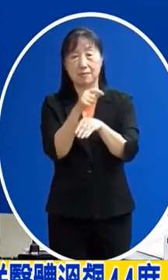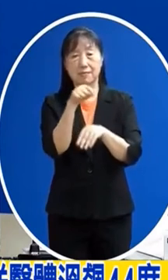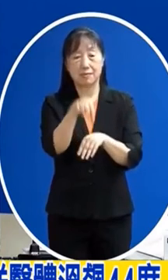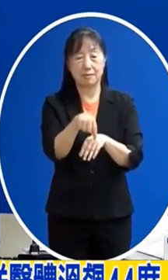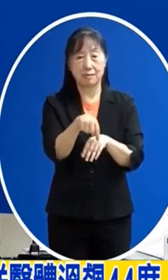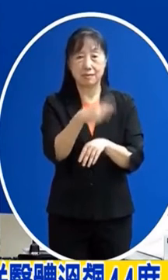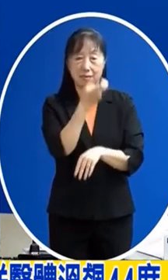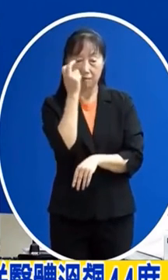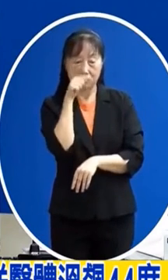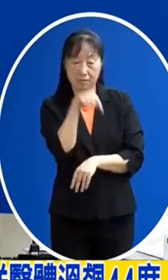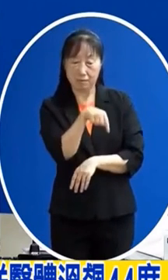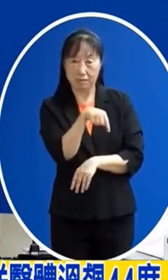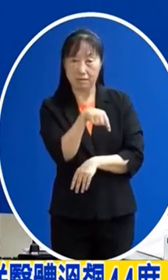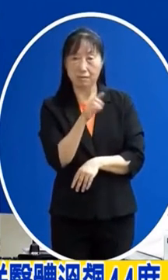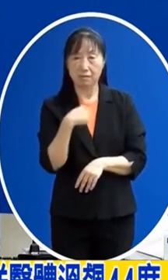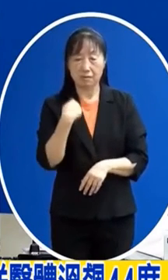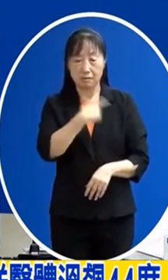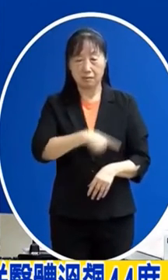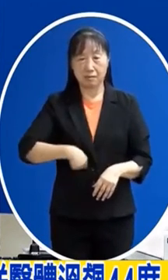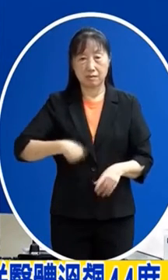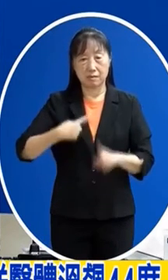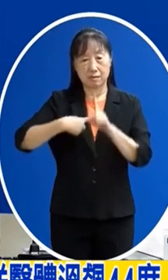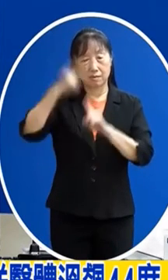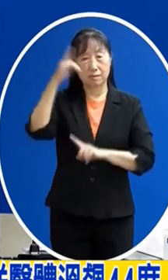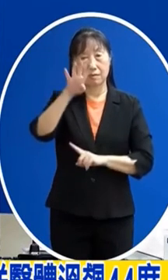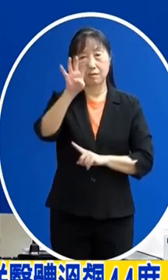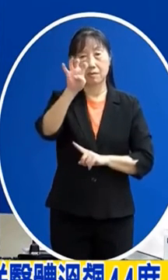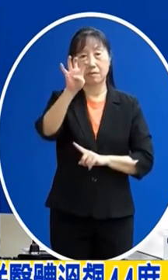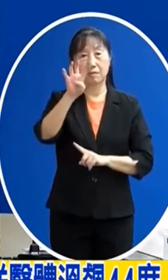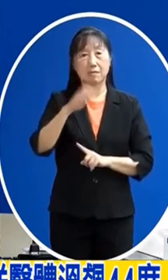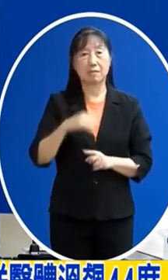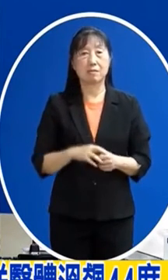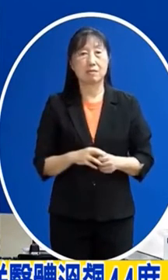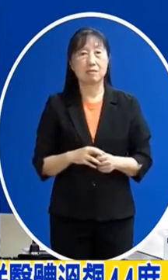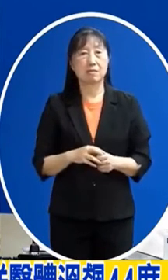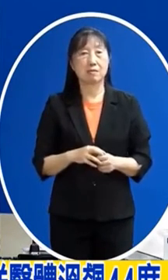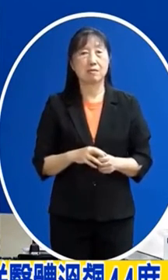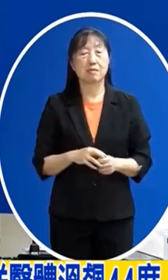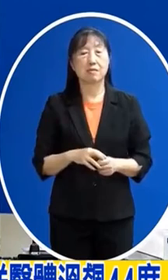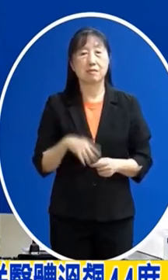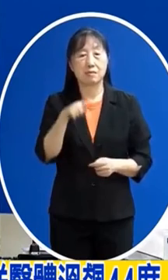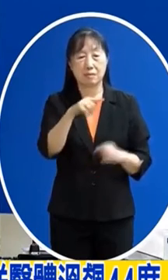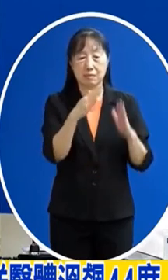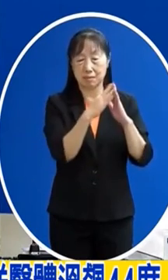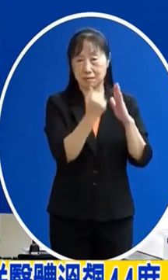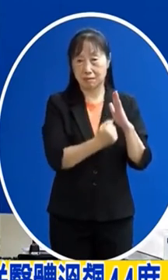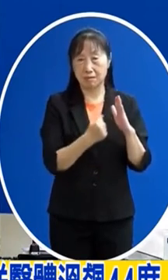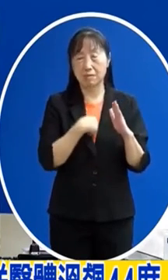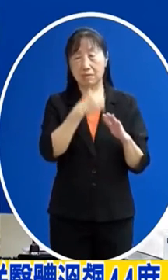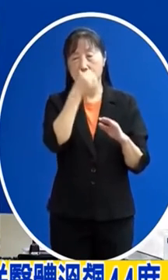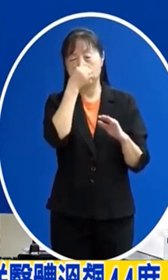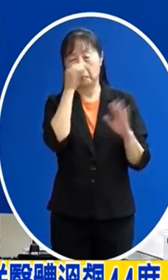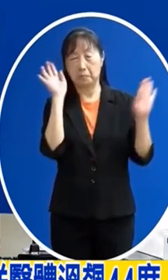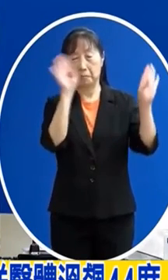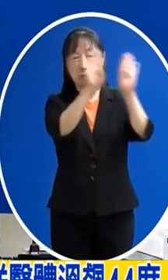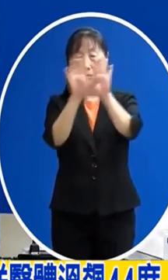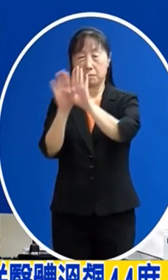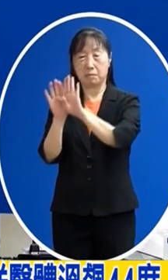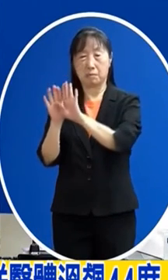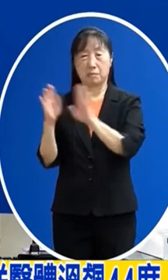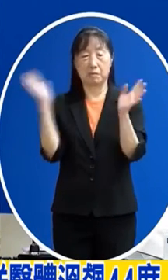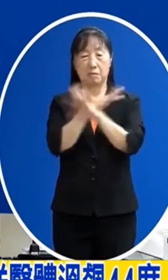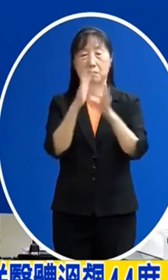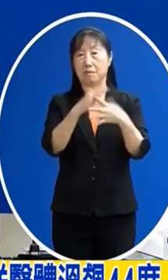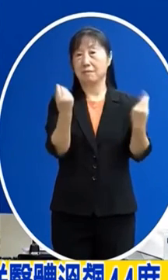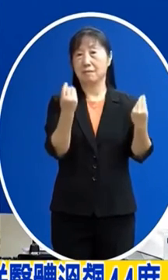后，有发现就是说他的体温有高达44度，另外家中就是属于一个比较密不透风一个密闭然后也没